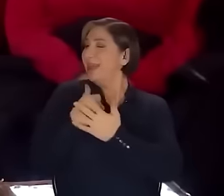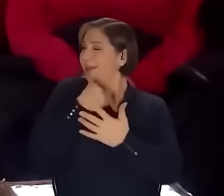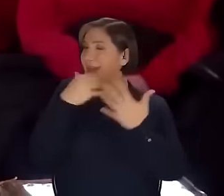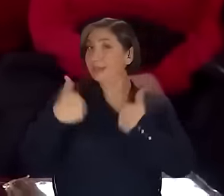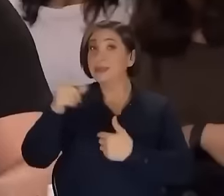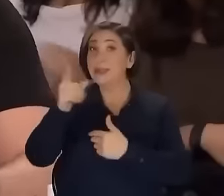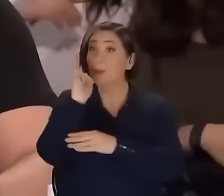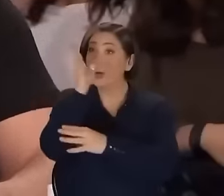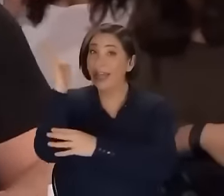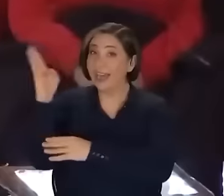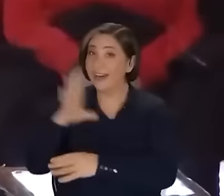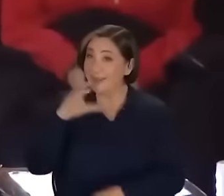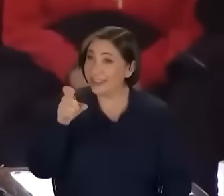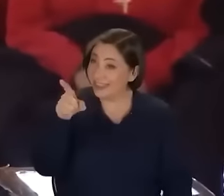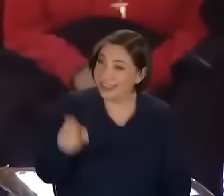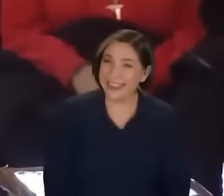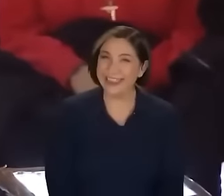var. Sen turneye çıkıyor muydun öyle?